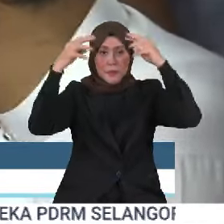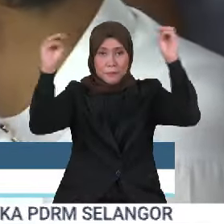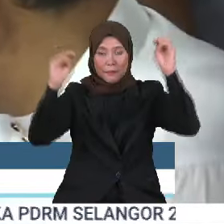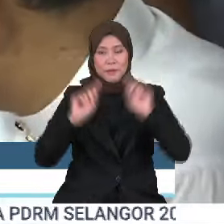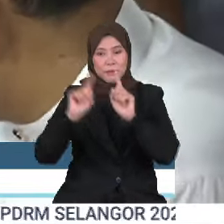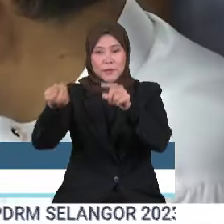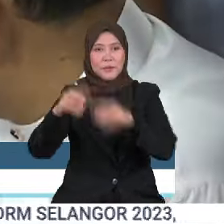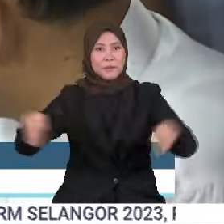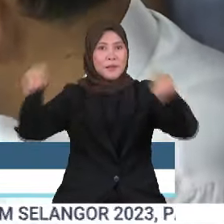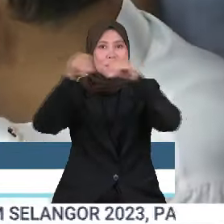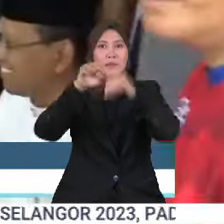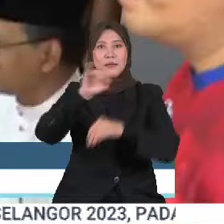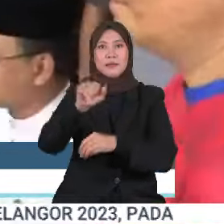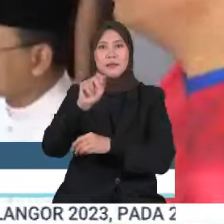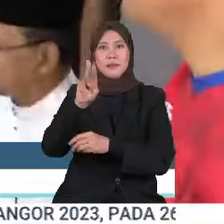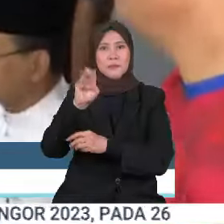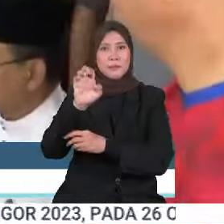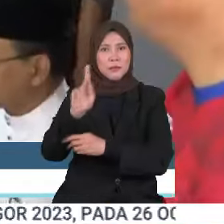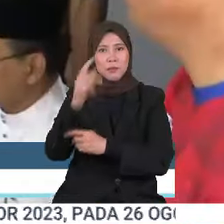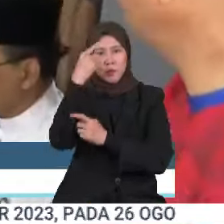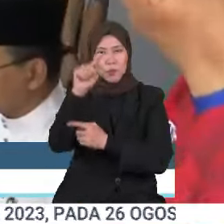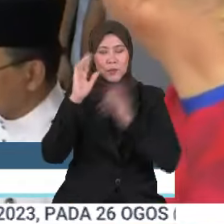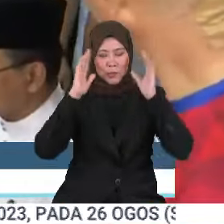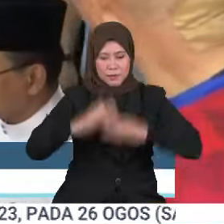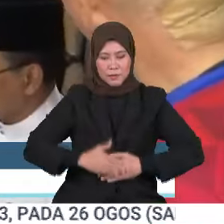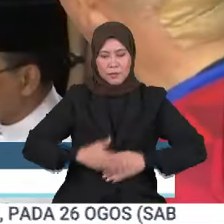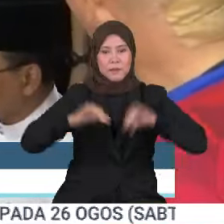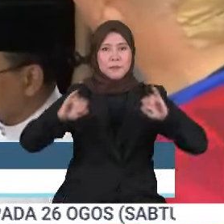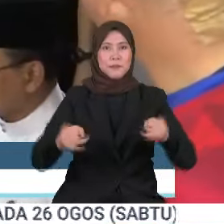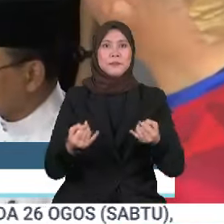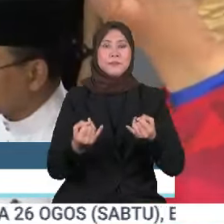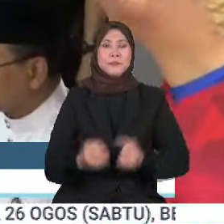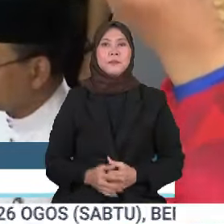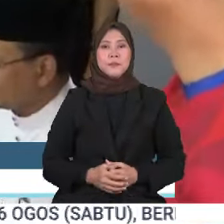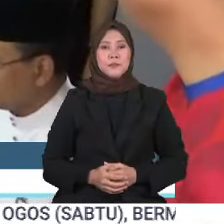Perdana Menteri ke Masjid Jami Ar-Rahman, Taman Dahlia untuk menunaikan solat Jumaat.